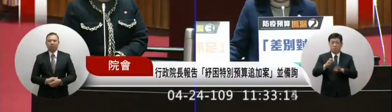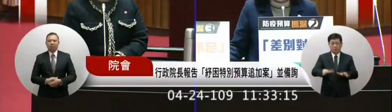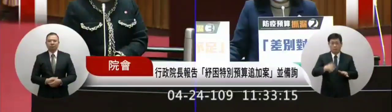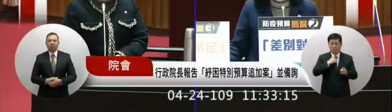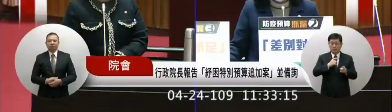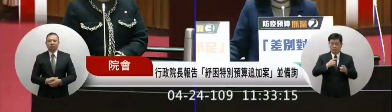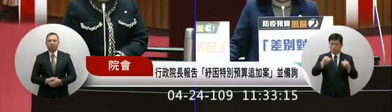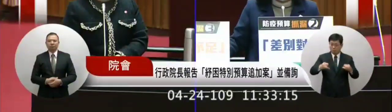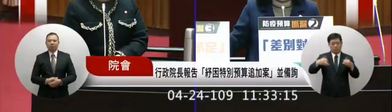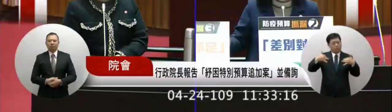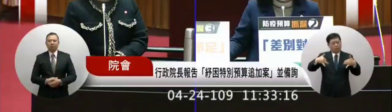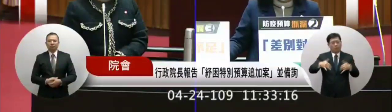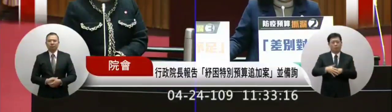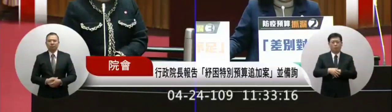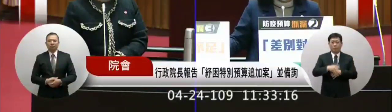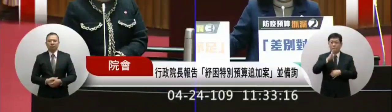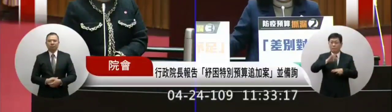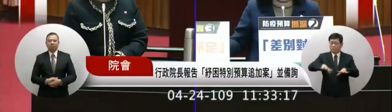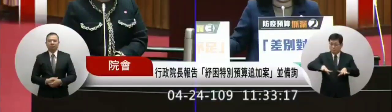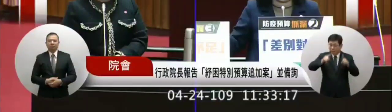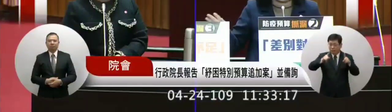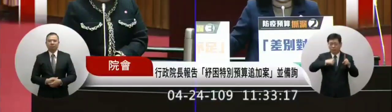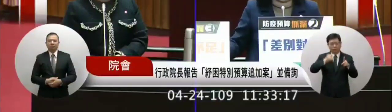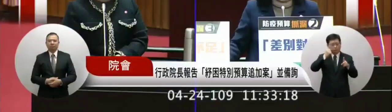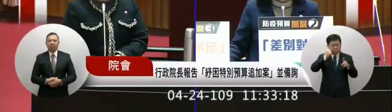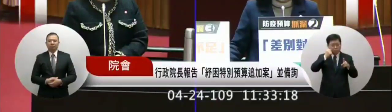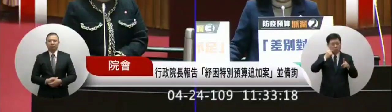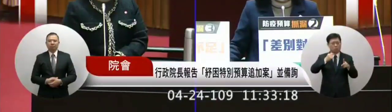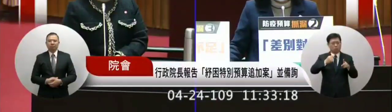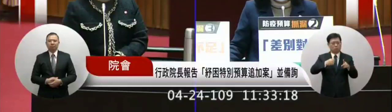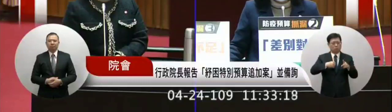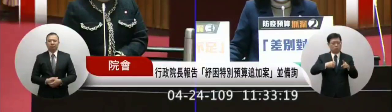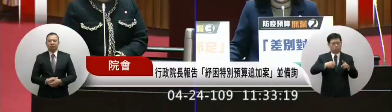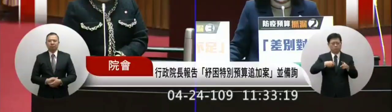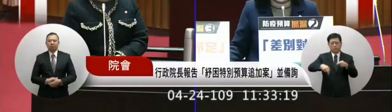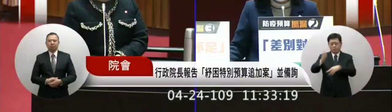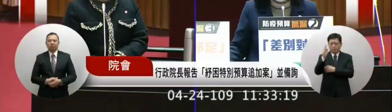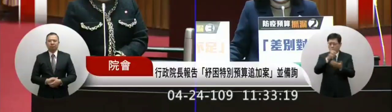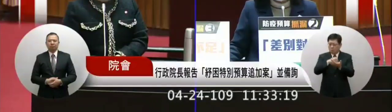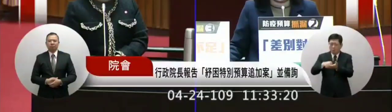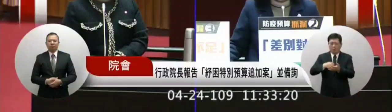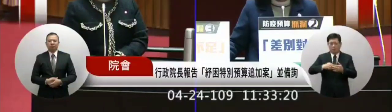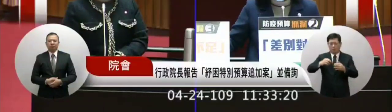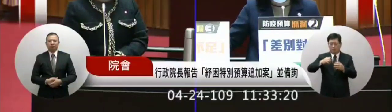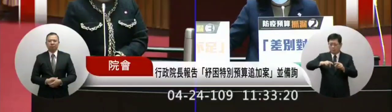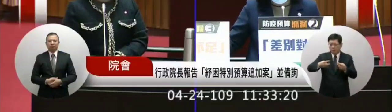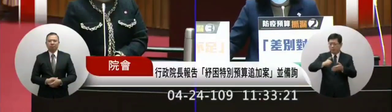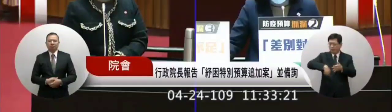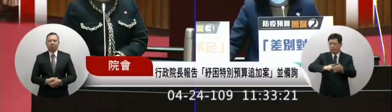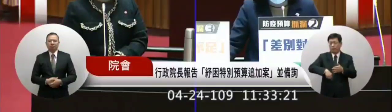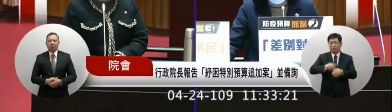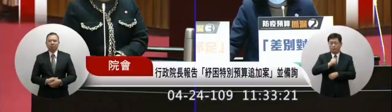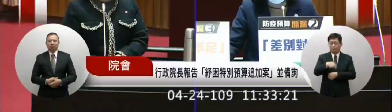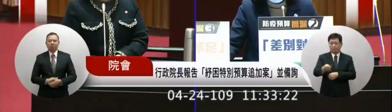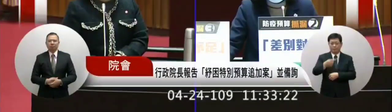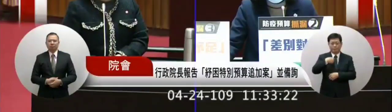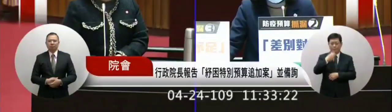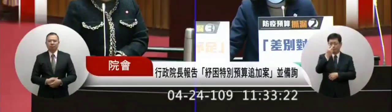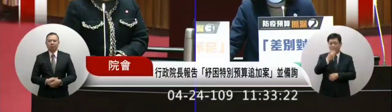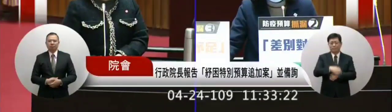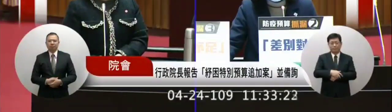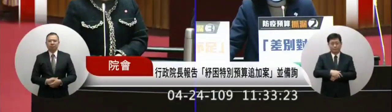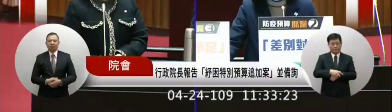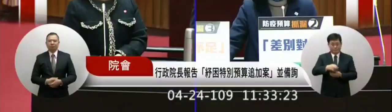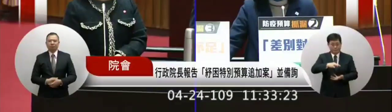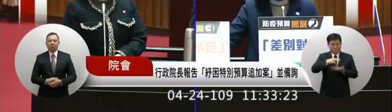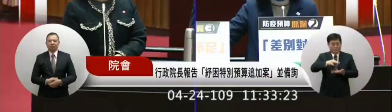在就叫做成绩，而是起步的时候的难，要让我们知道在行政上要如何改变。那到下一页我们来看一下，大